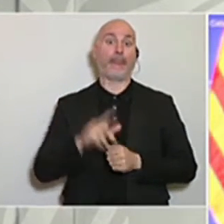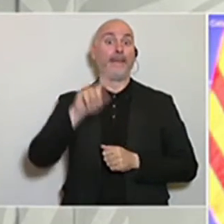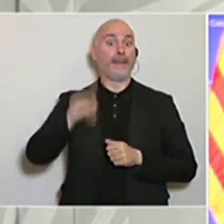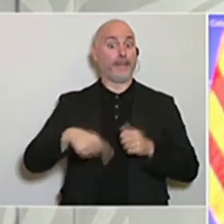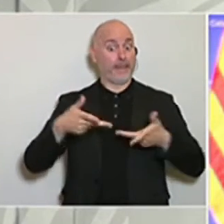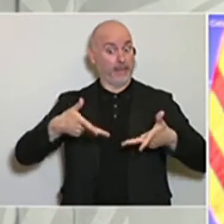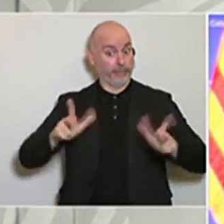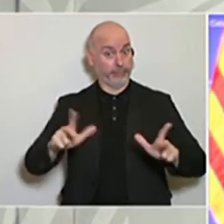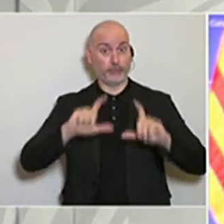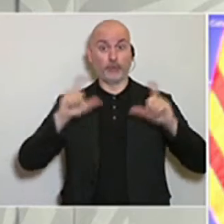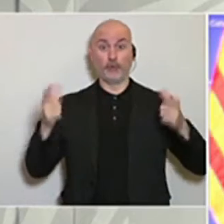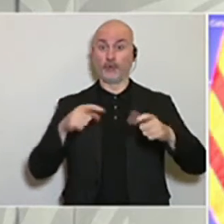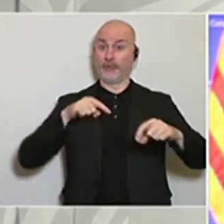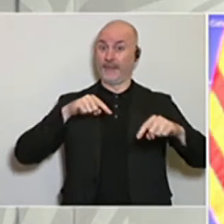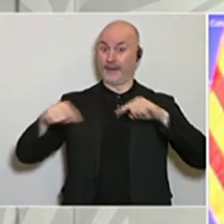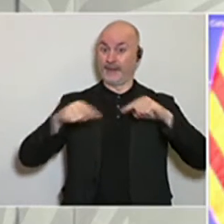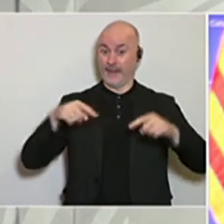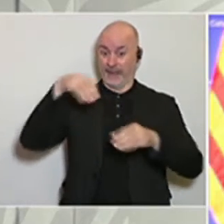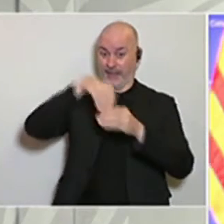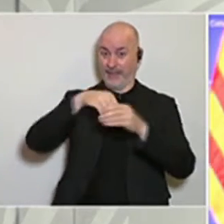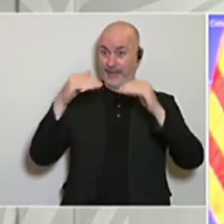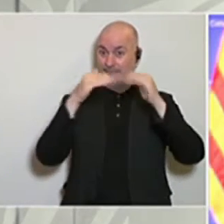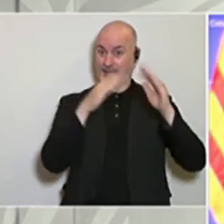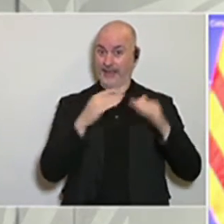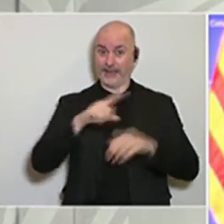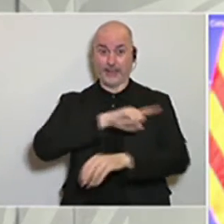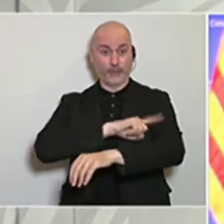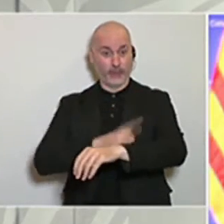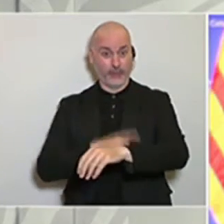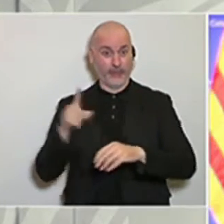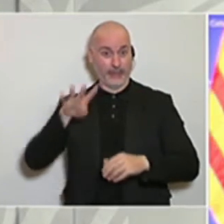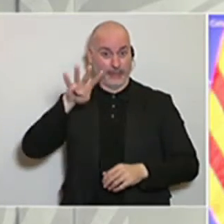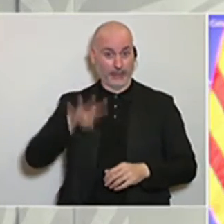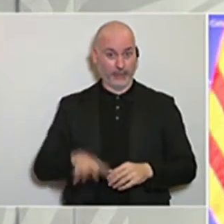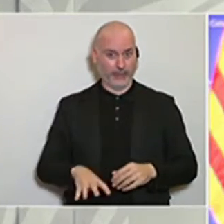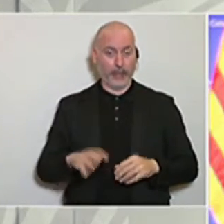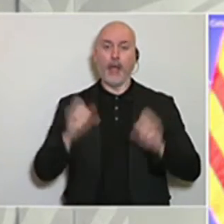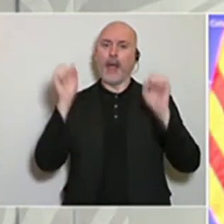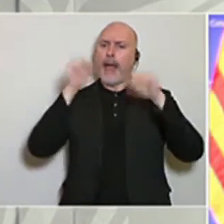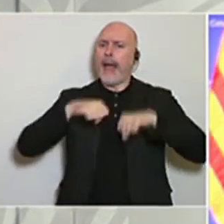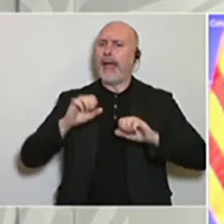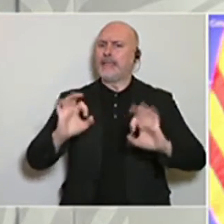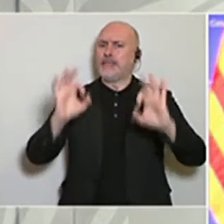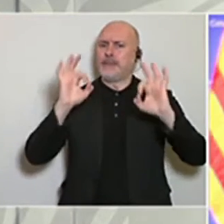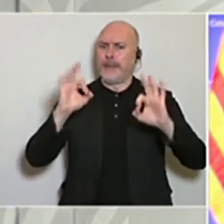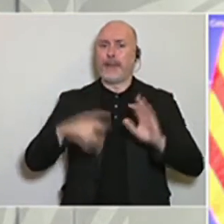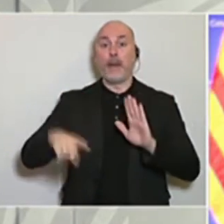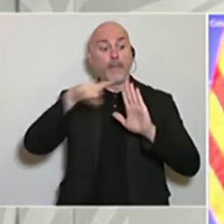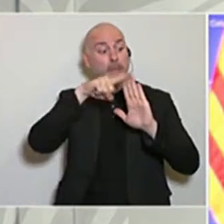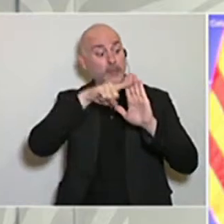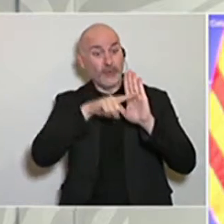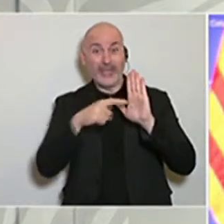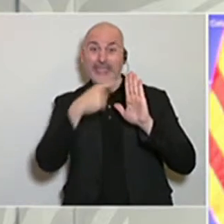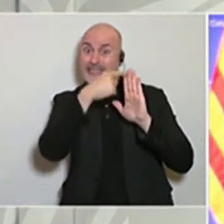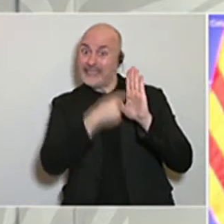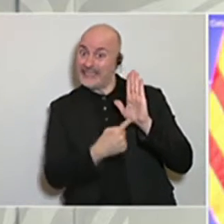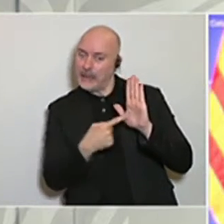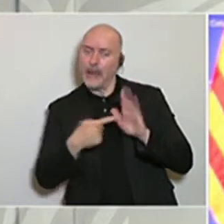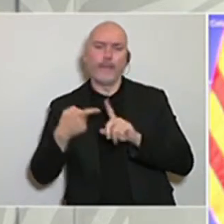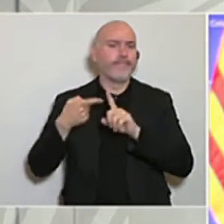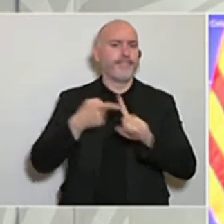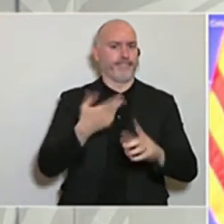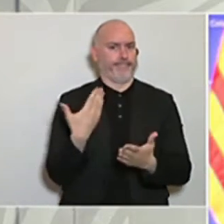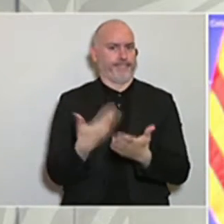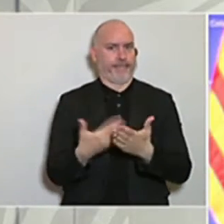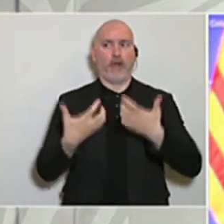les juntes directives de les entitats esportives de Catalunya a acordar excepcionalment les mesures que els permetin garantir el